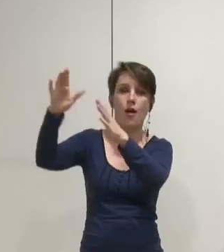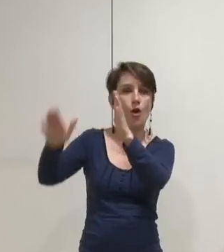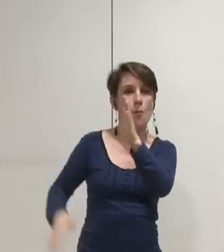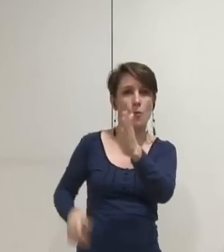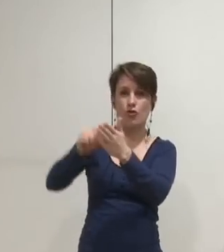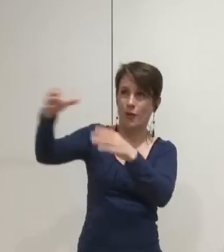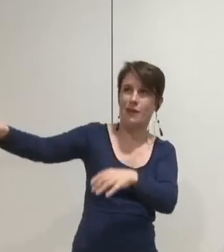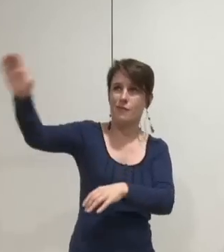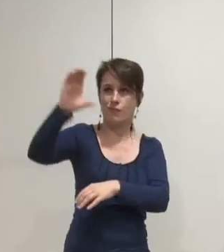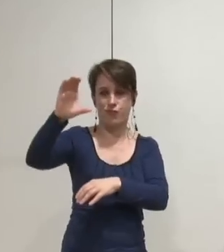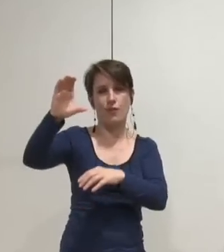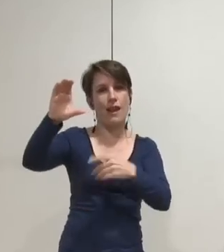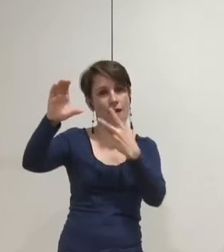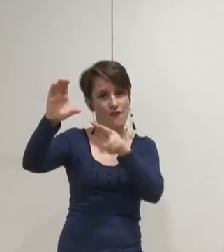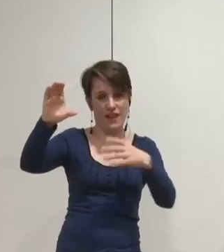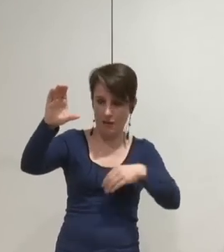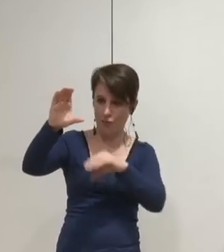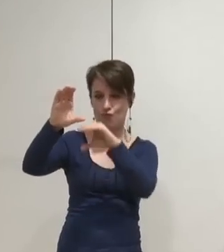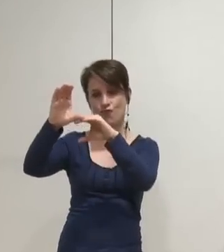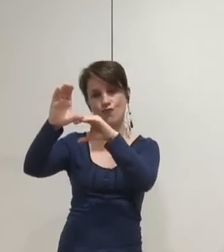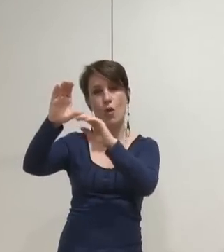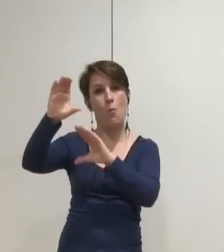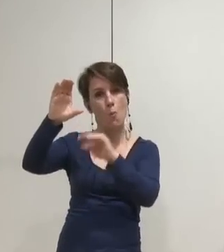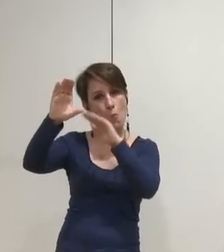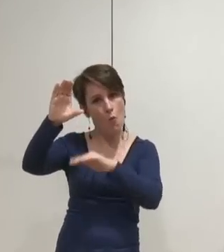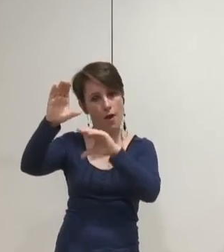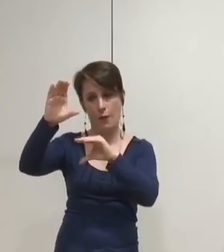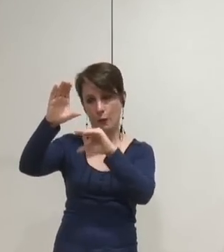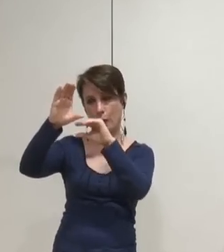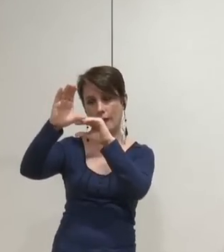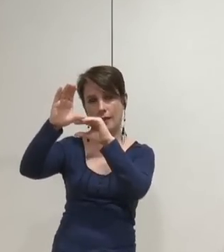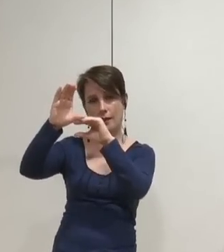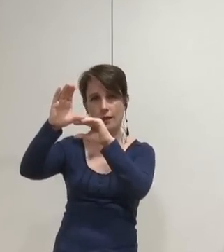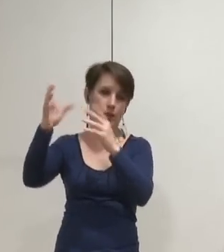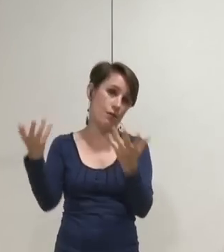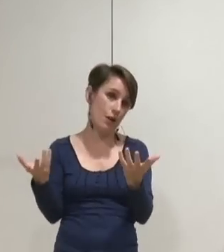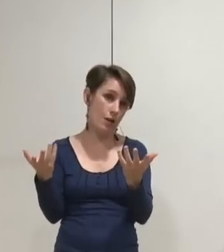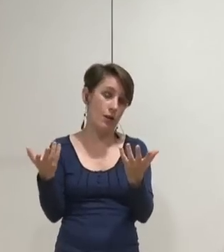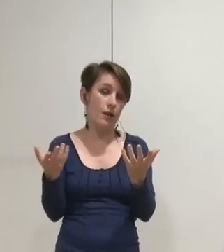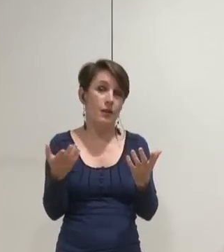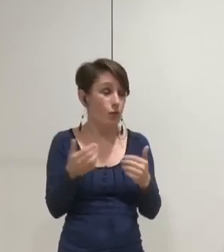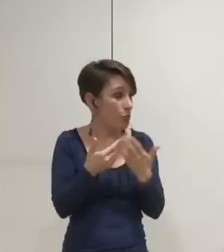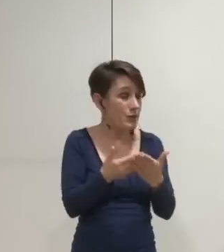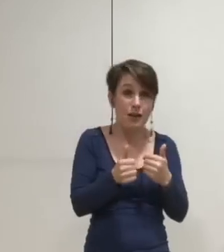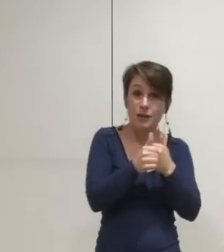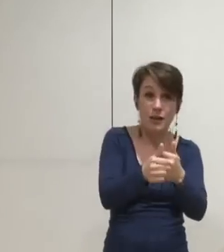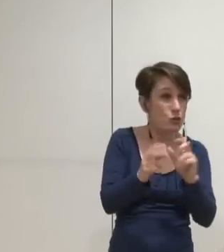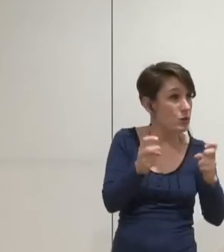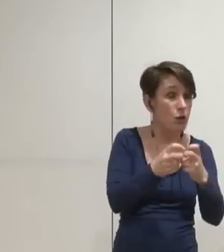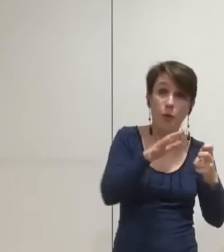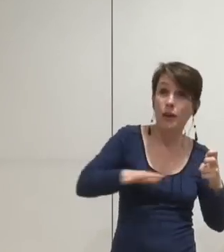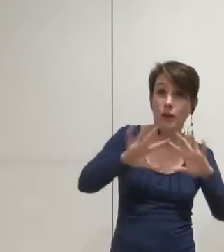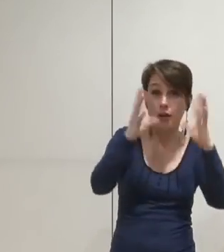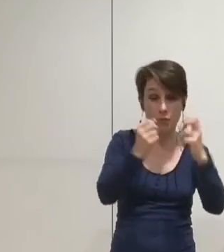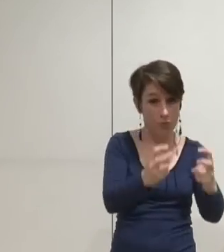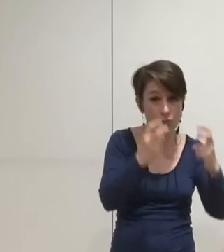c'est ça la signification du bouclier social c'est-à-dire que on a une hausse des tarifs il faut qu'on fasse face à la livraison des repas